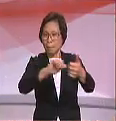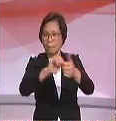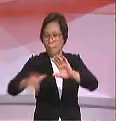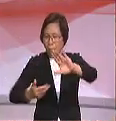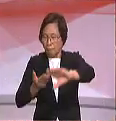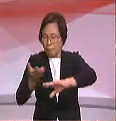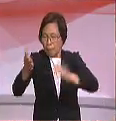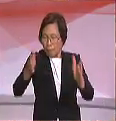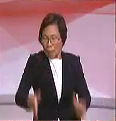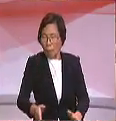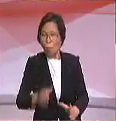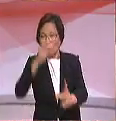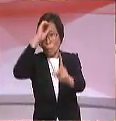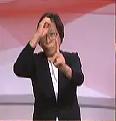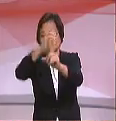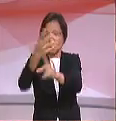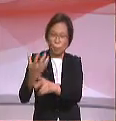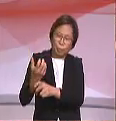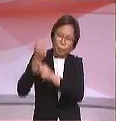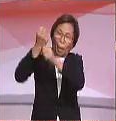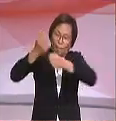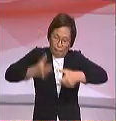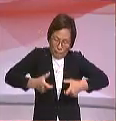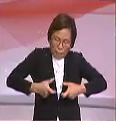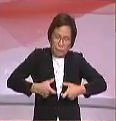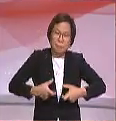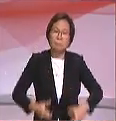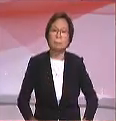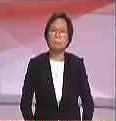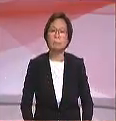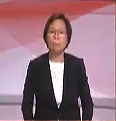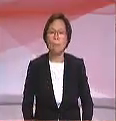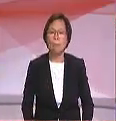bagi membalas misi memenangi pengemas di temasa itu nanti ya